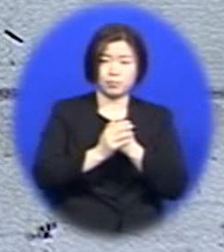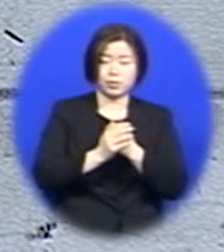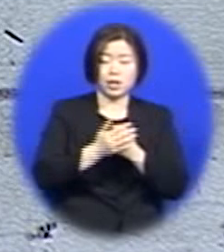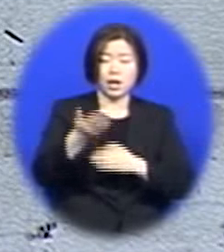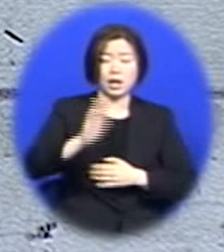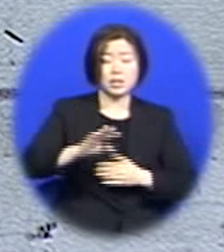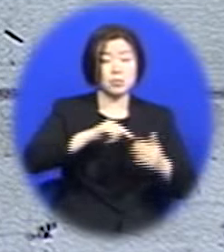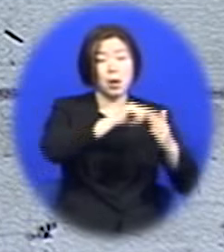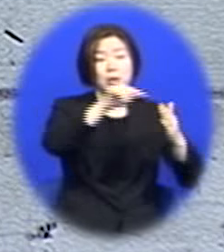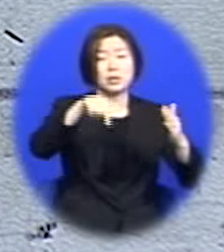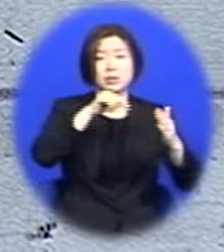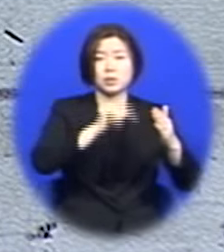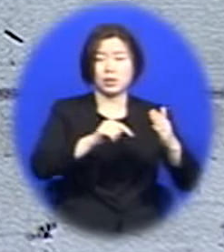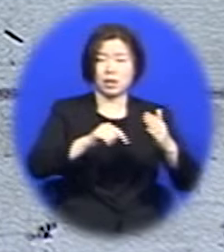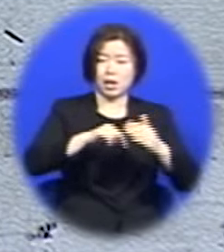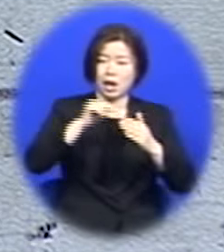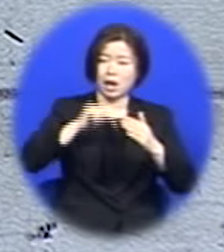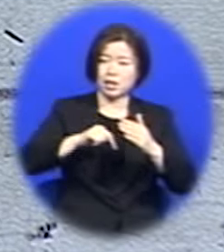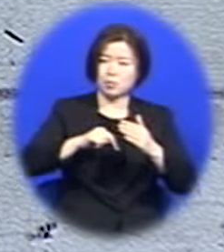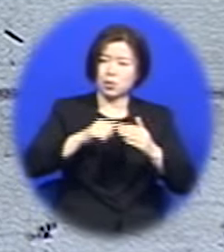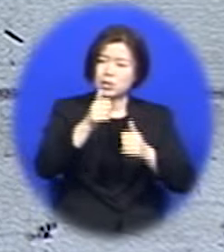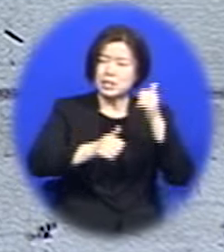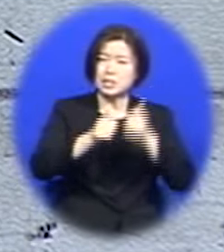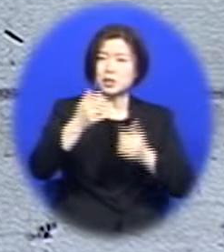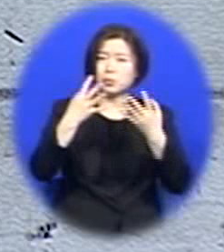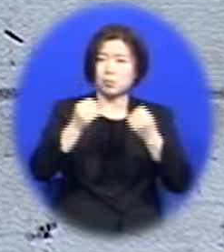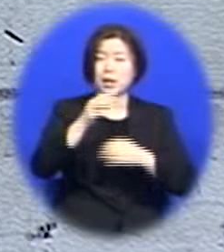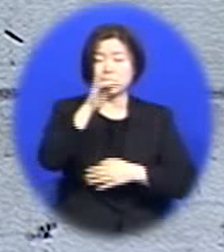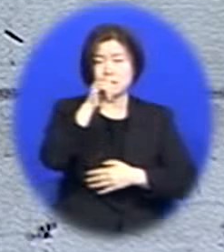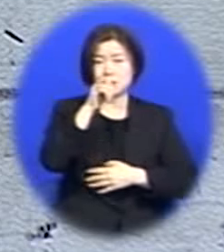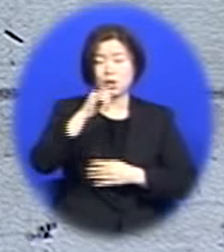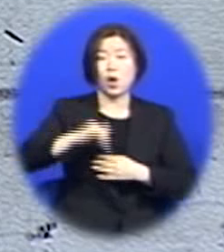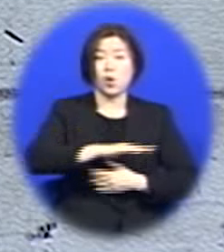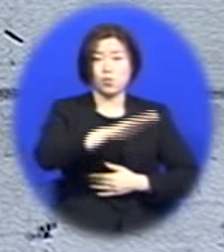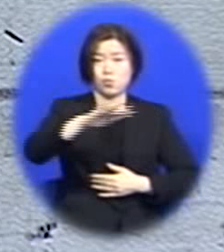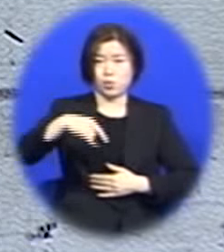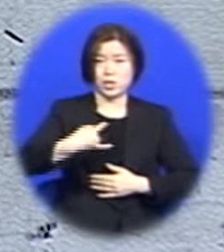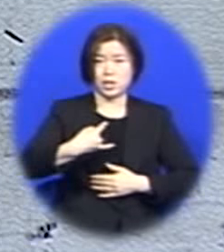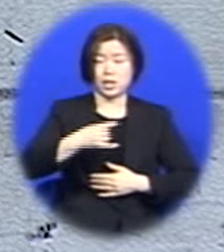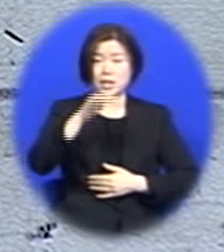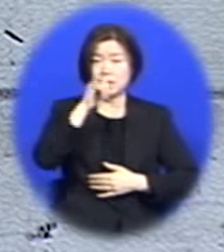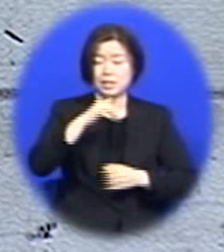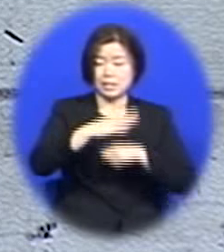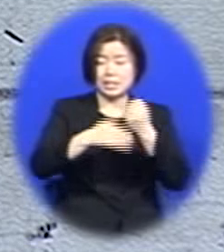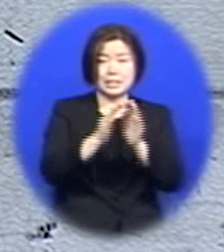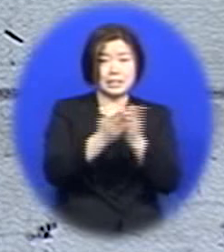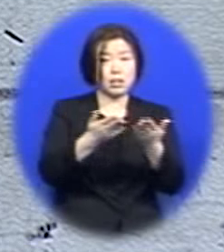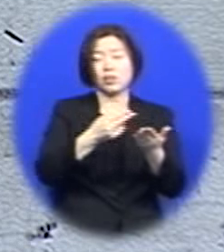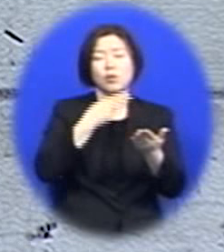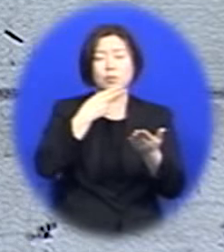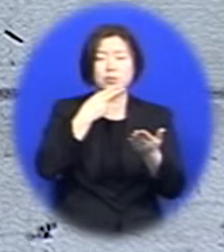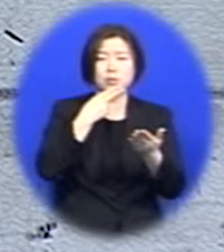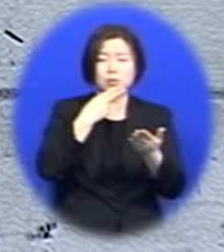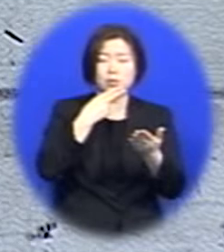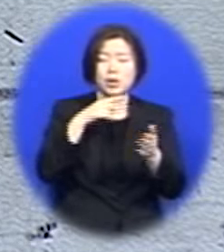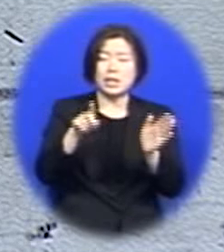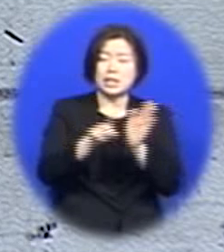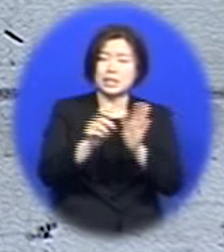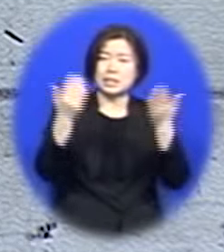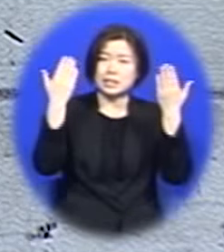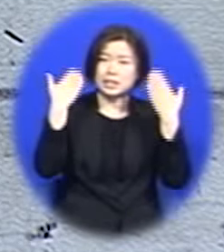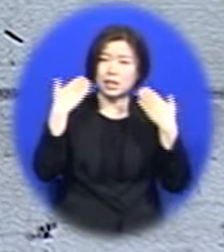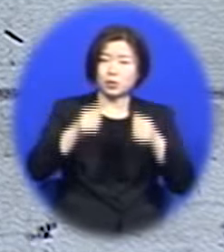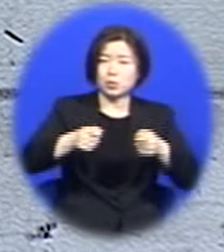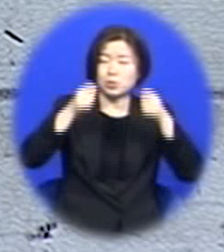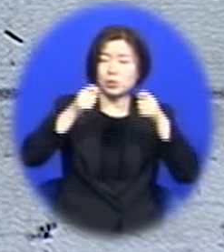그들에게는 내적인 시험도 많았습니다. 우리에게는 이런 성경책도 없었어요. 신학교를 졸업한 무슨 목회자가